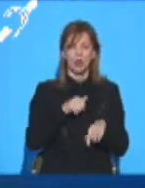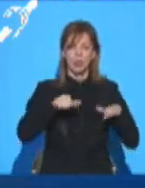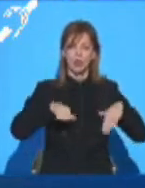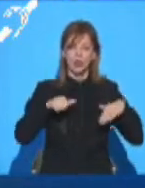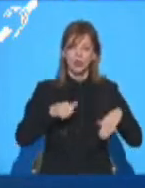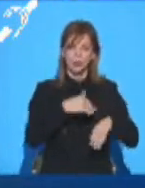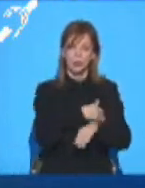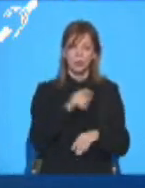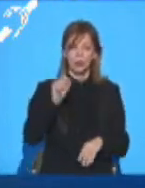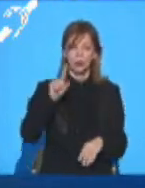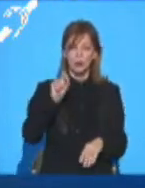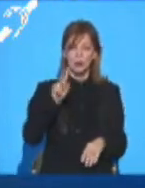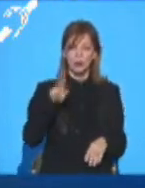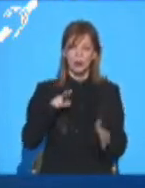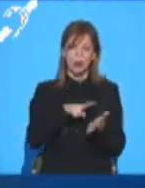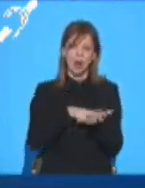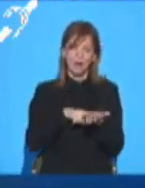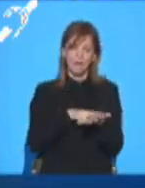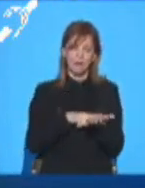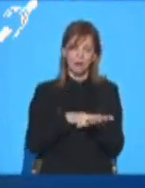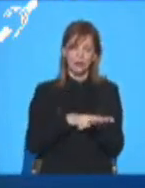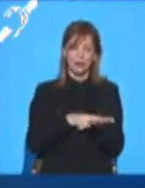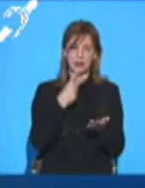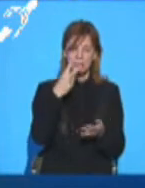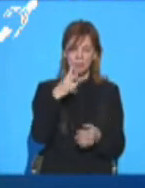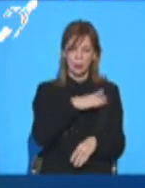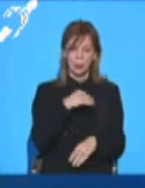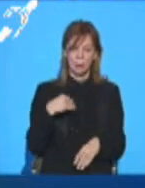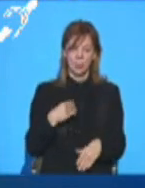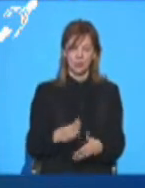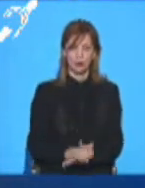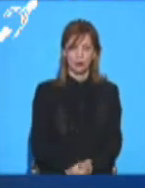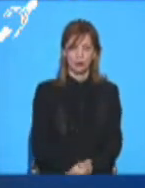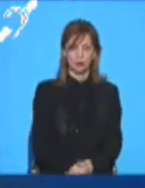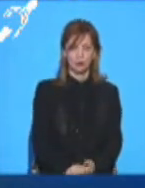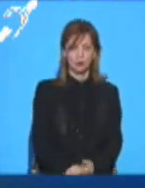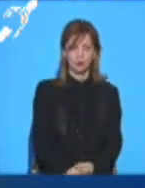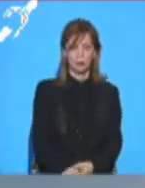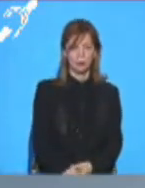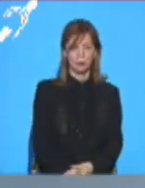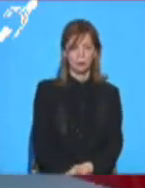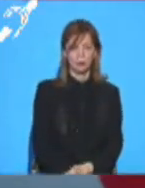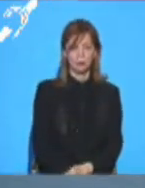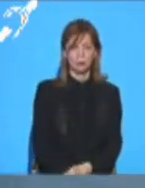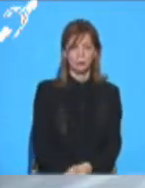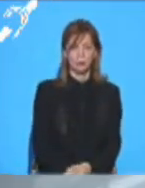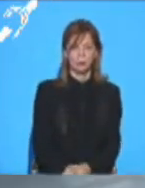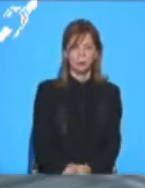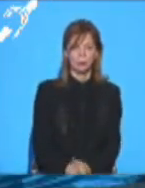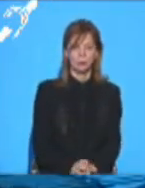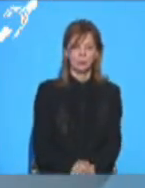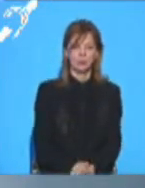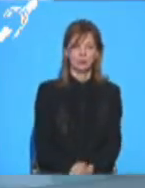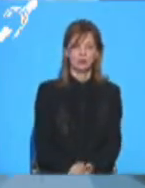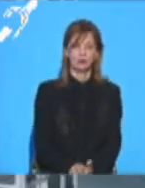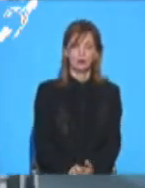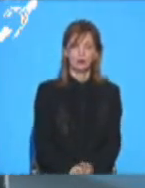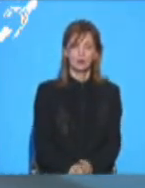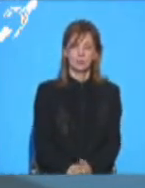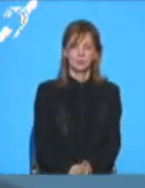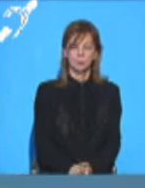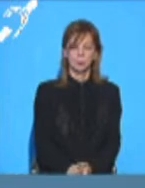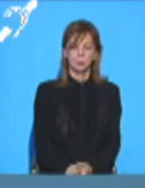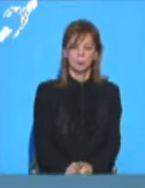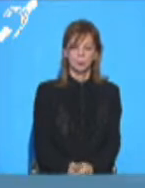ora 16, 12 grade la Râmnicu Vâlcea. Prognoza imediat.